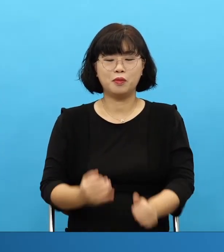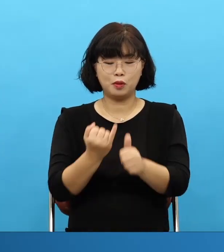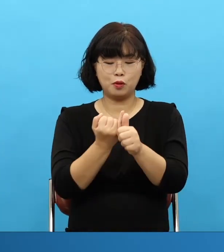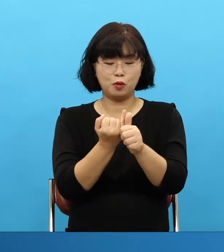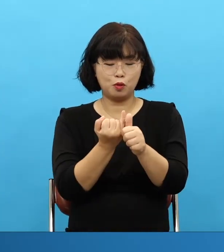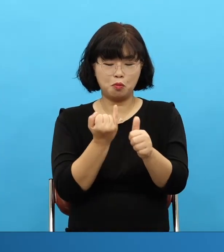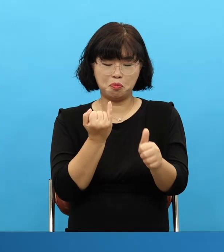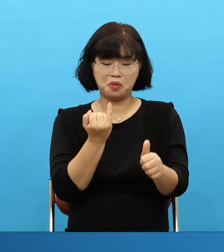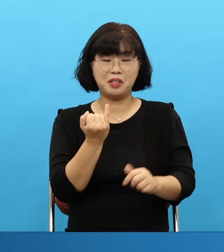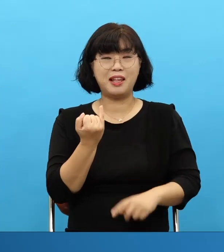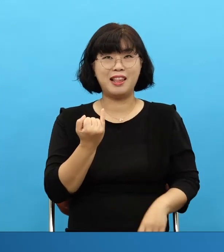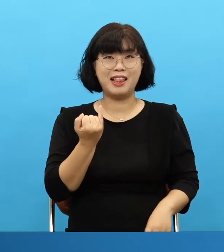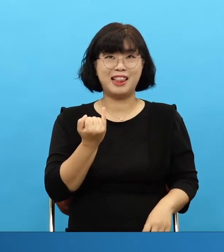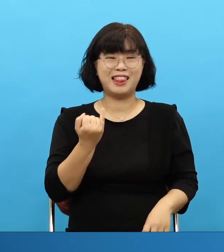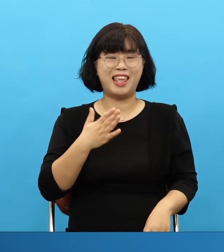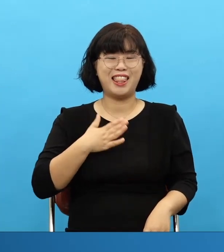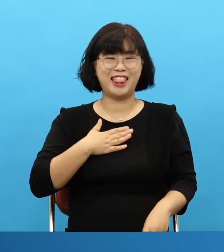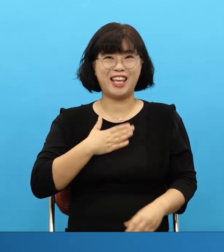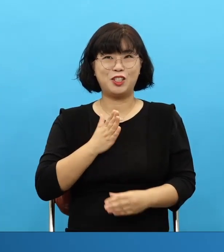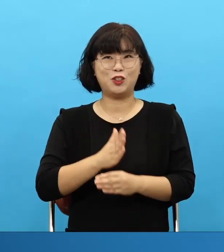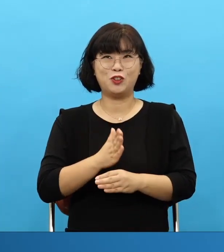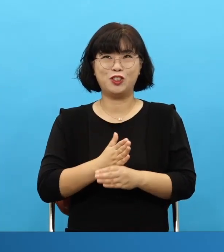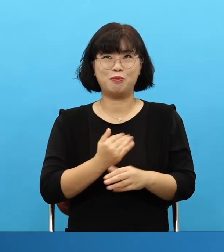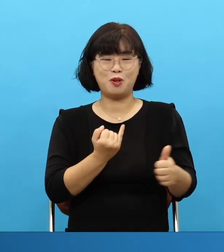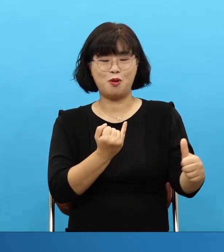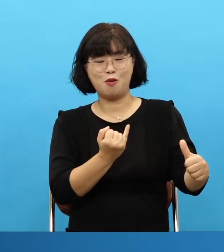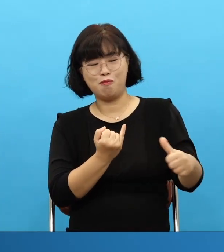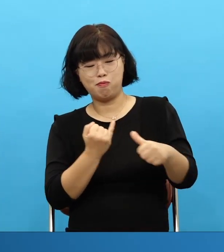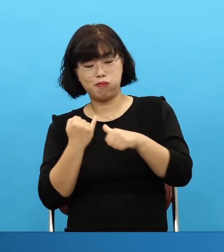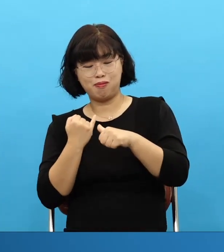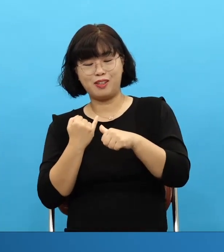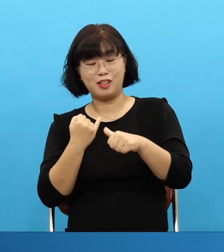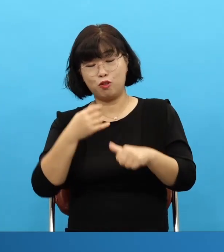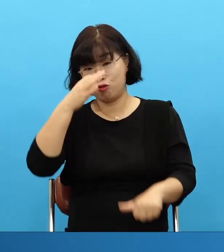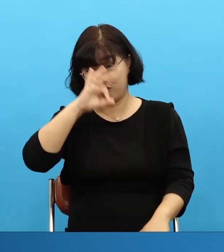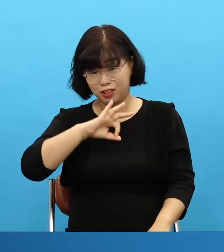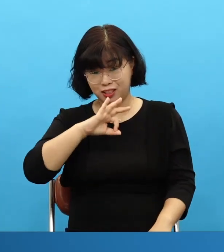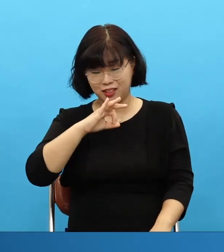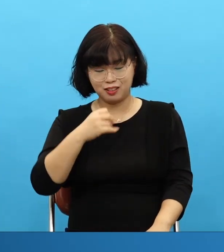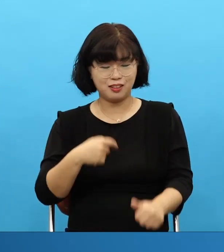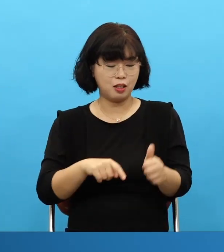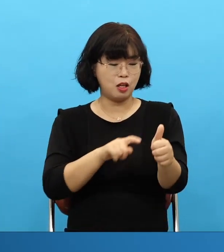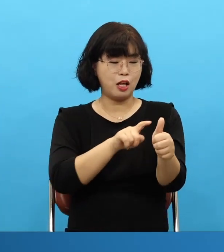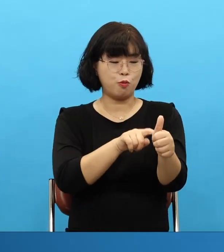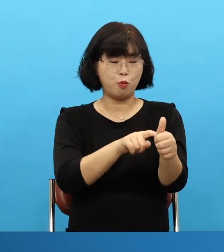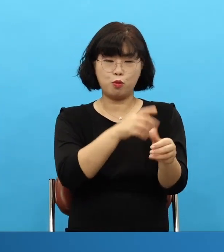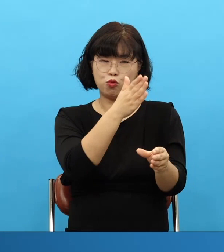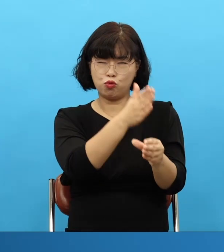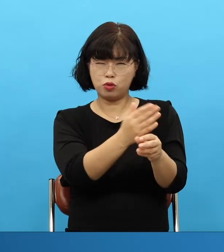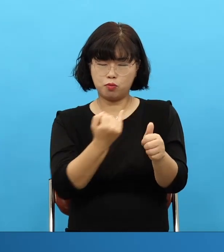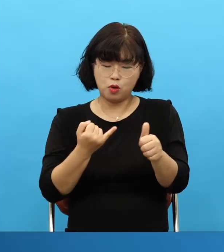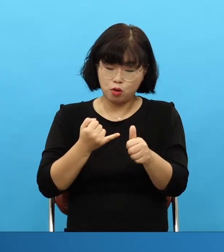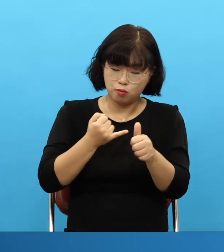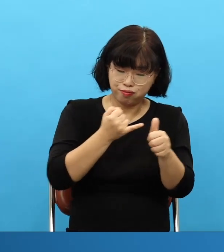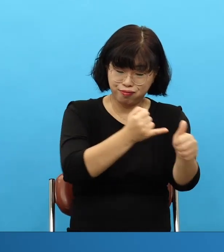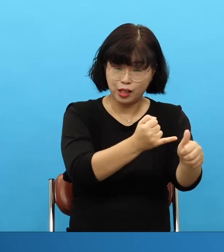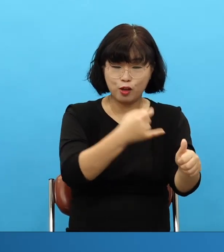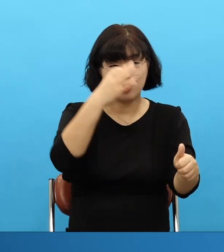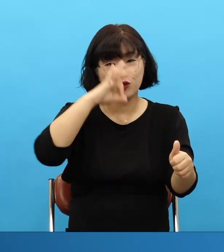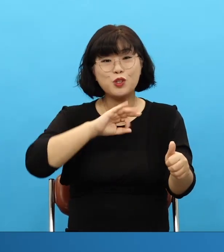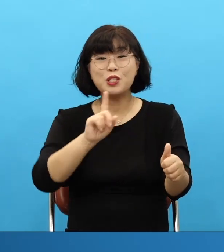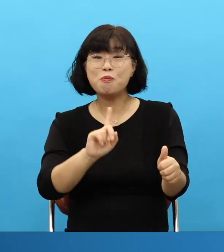게 도움될까요? 남편 위주로 하는 게 도움될까요? And wives, would it be more preferable or beneficial for you to do things centered on yourself or for your